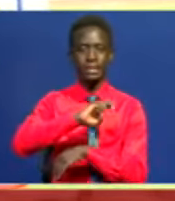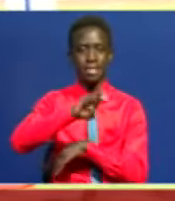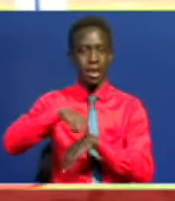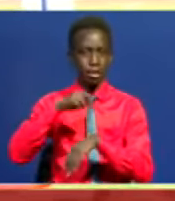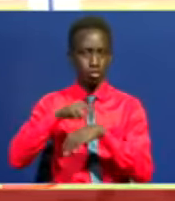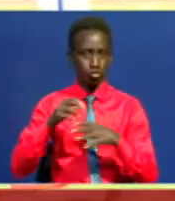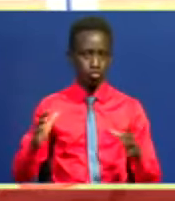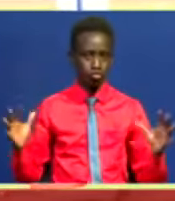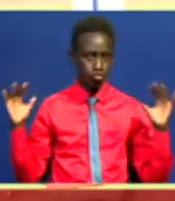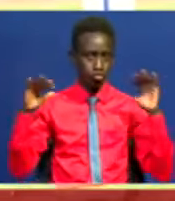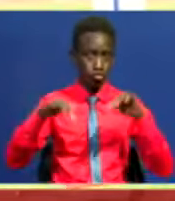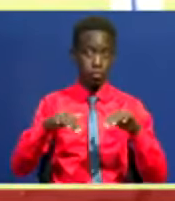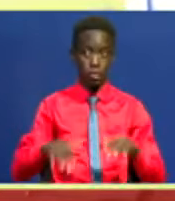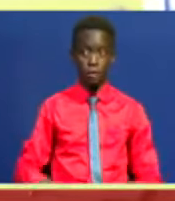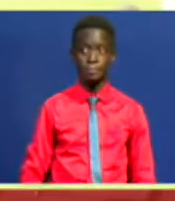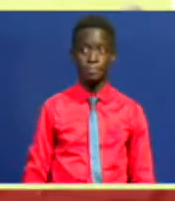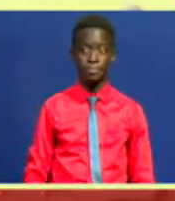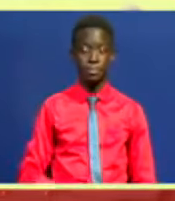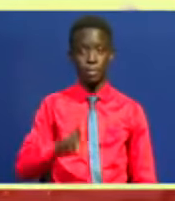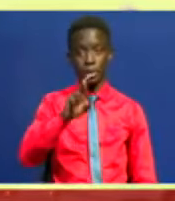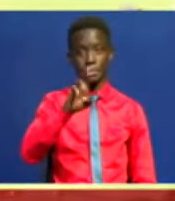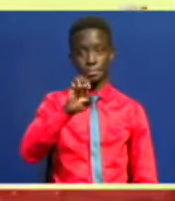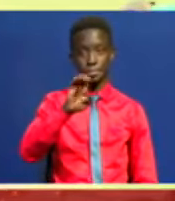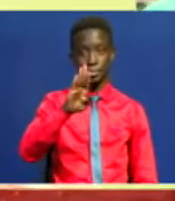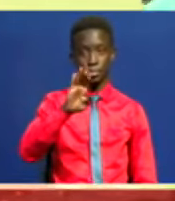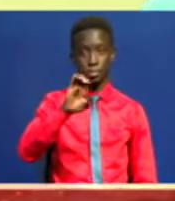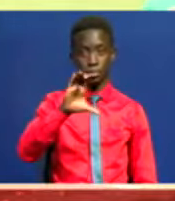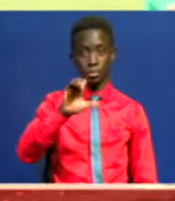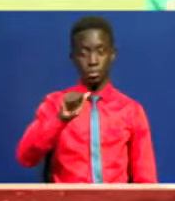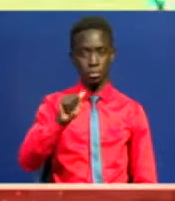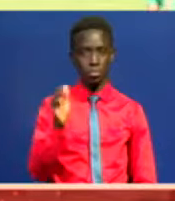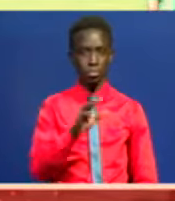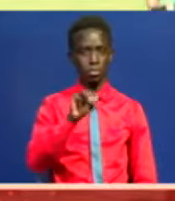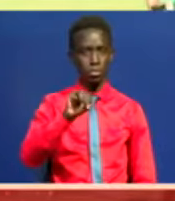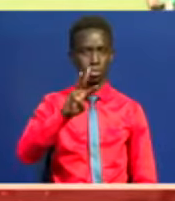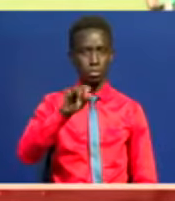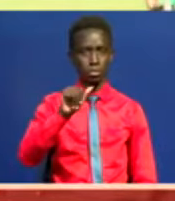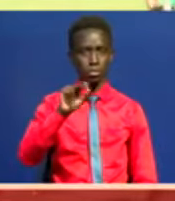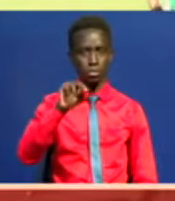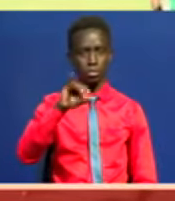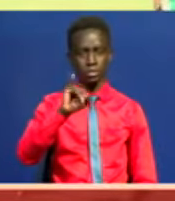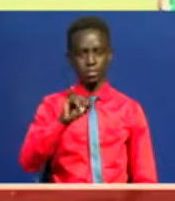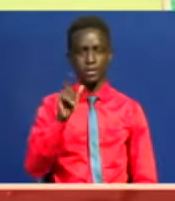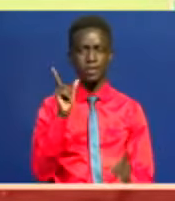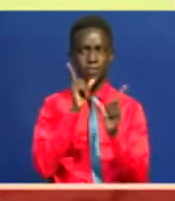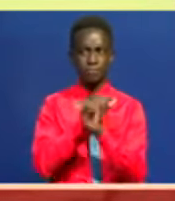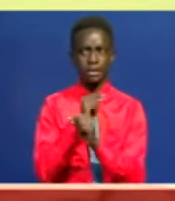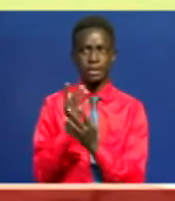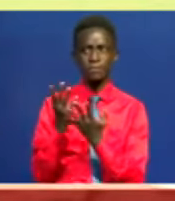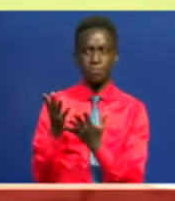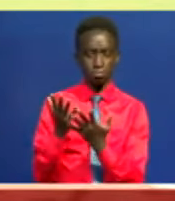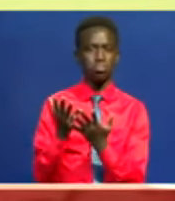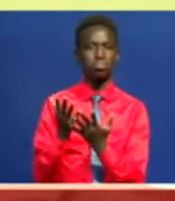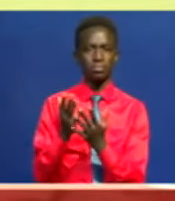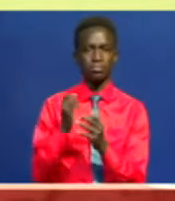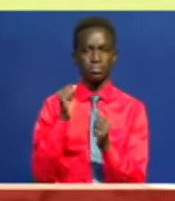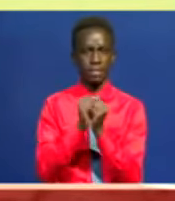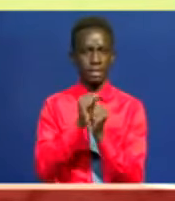Rebecca Mwangi alishinda mbio za mita 10,000 baada ya kutumia muda wa dakika 34 na